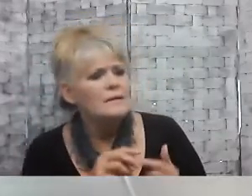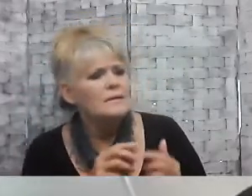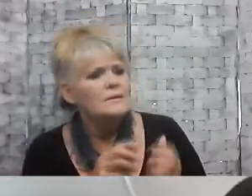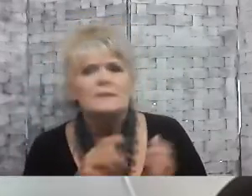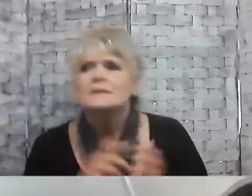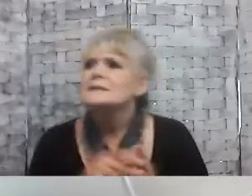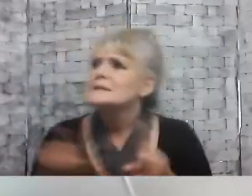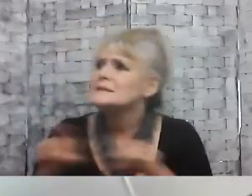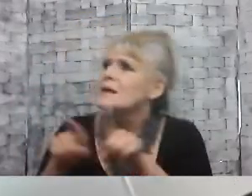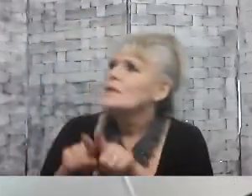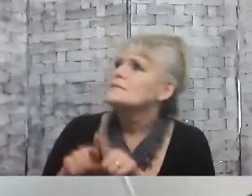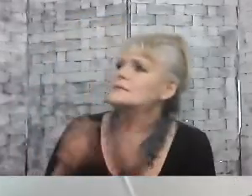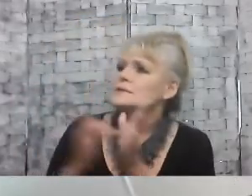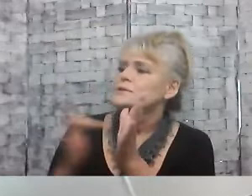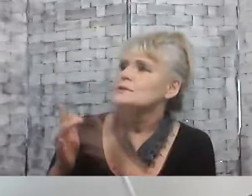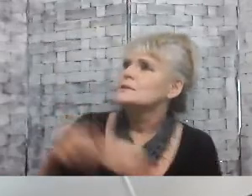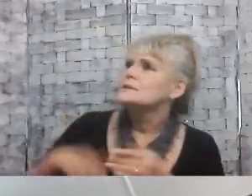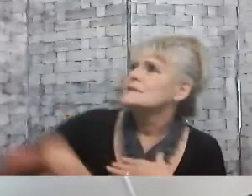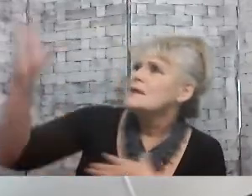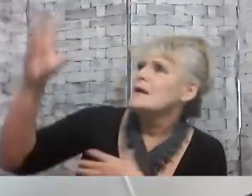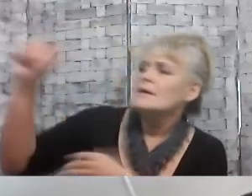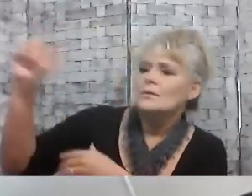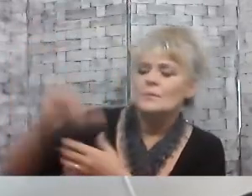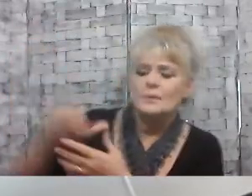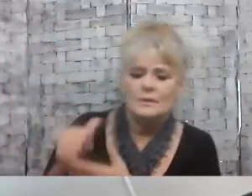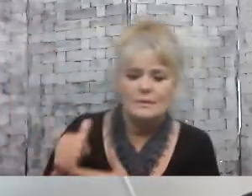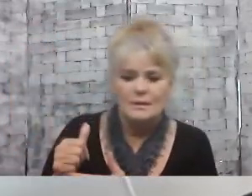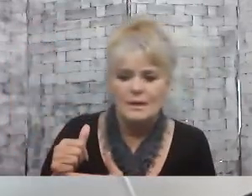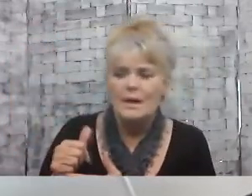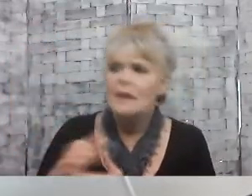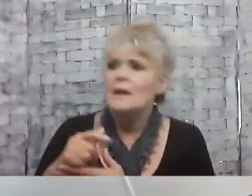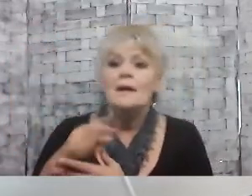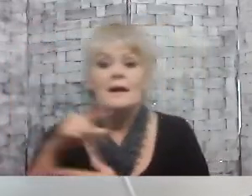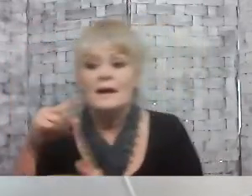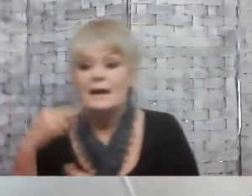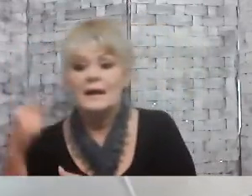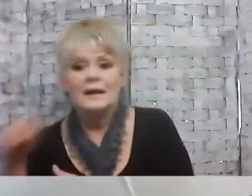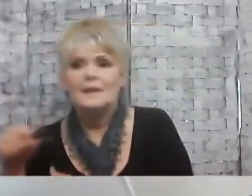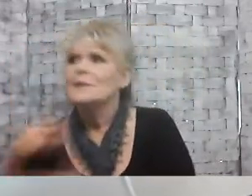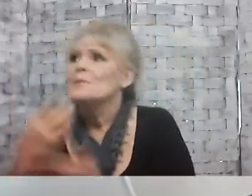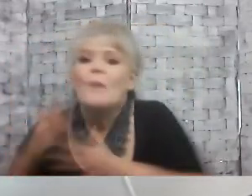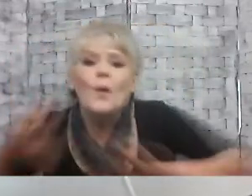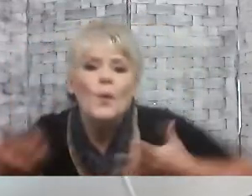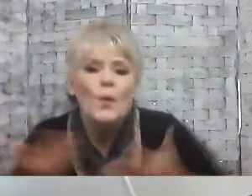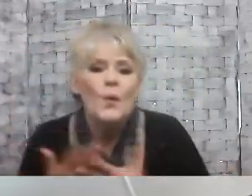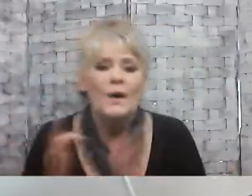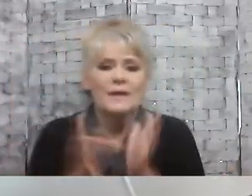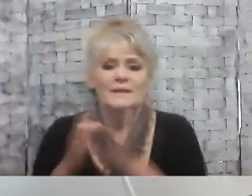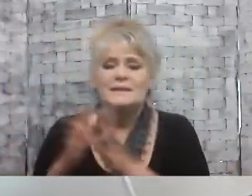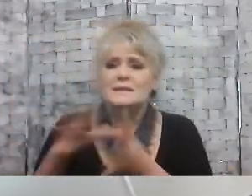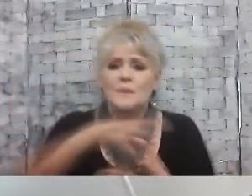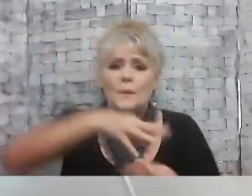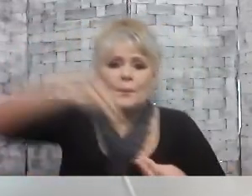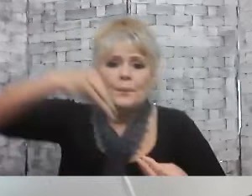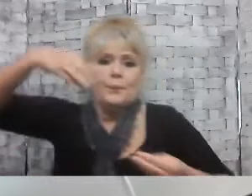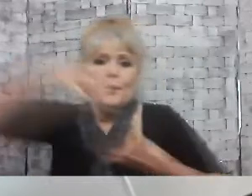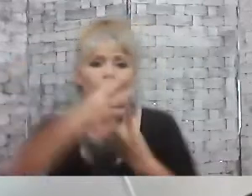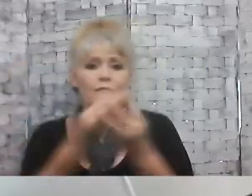Jesus sal terugkom net toe hy gegaan. Maar hoe kan hy nou verdwijn het as die story oor hom gaan?